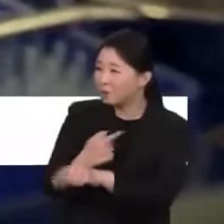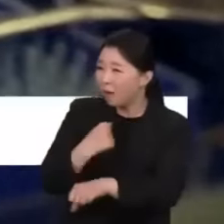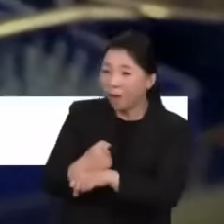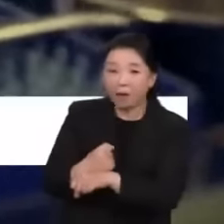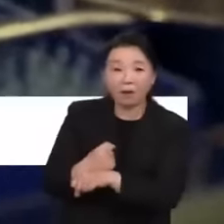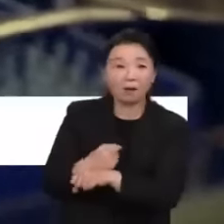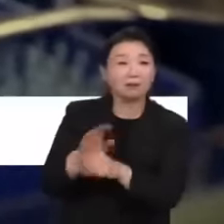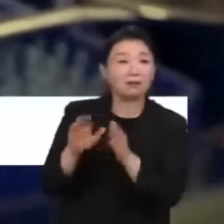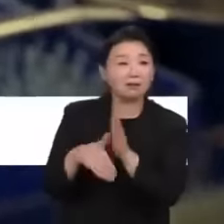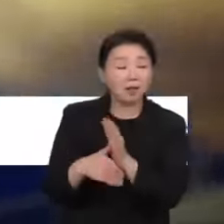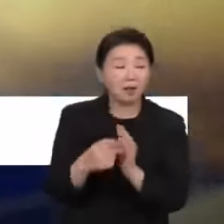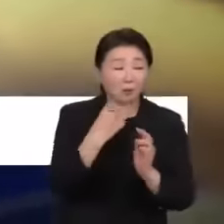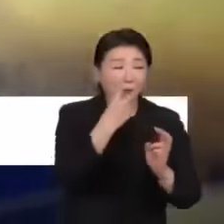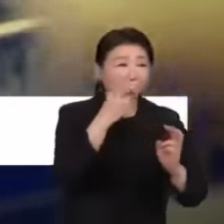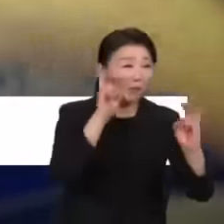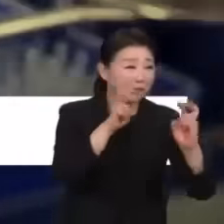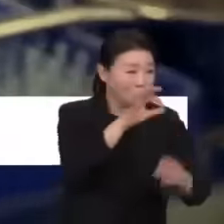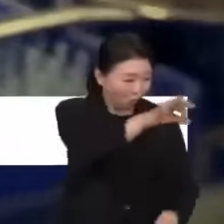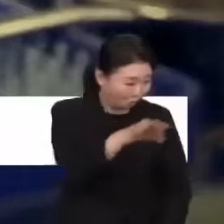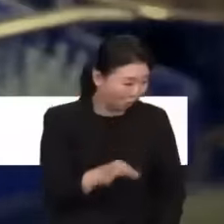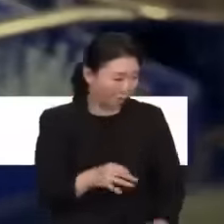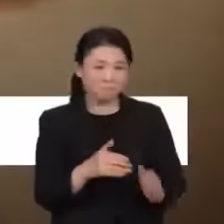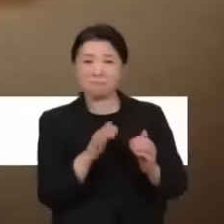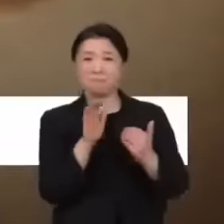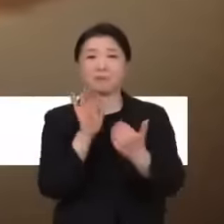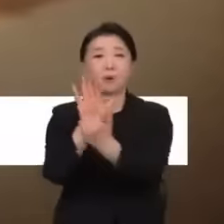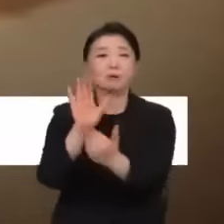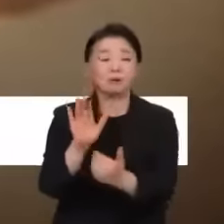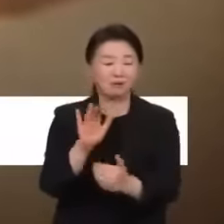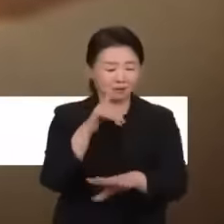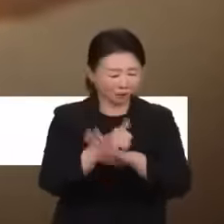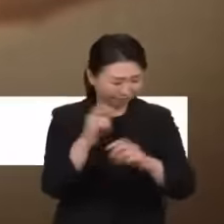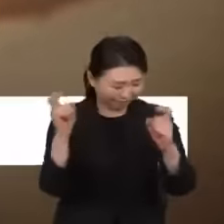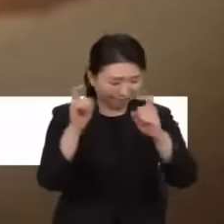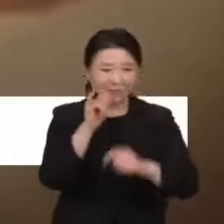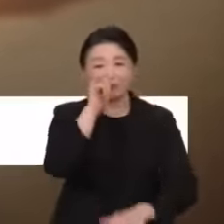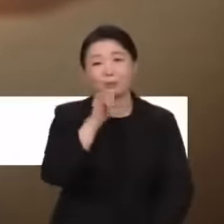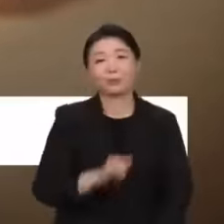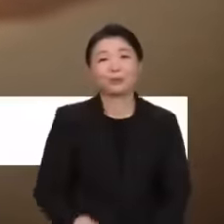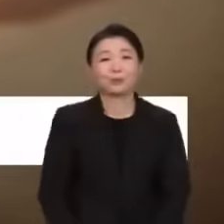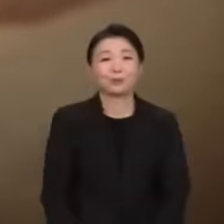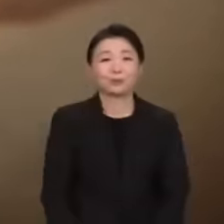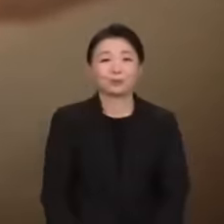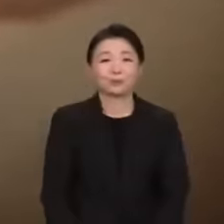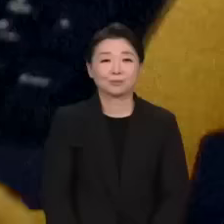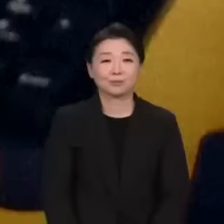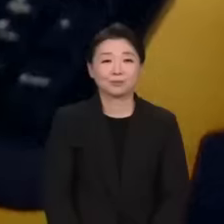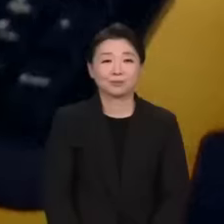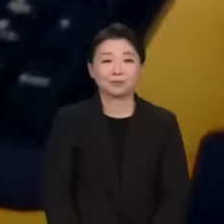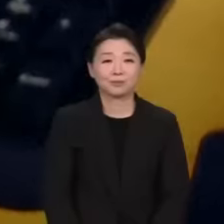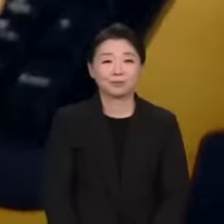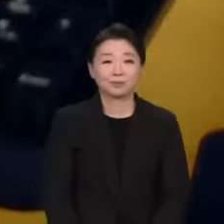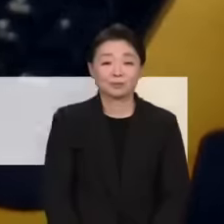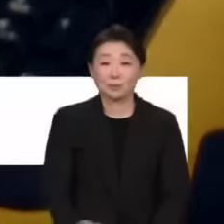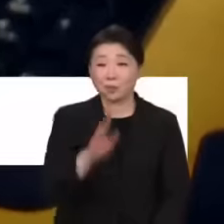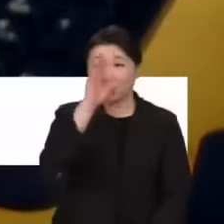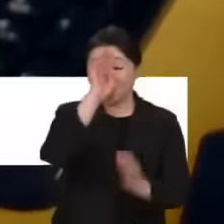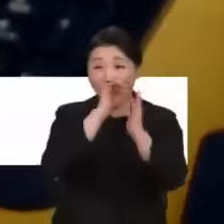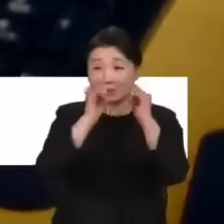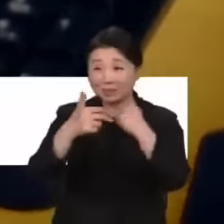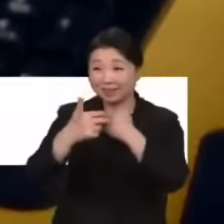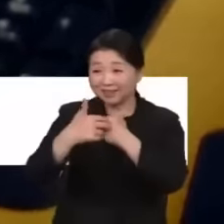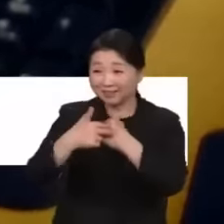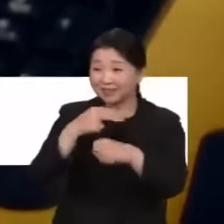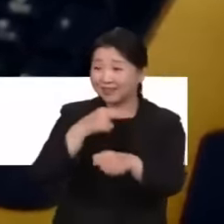받았다가 보험사가 보험금 지급을 거절하며 분쟁으로 가는 사례도 늘고 있는 겁니다. 환자가 의사